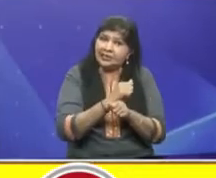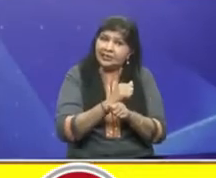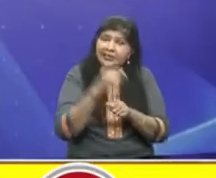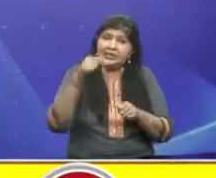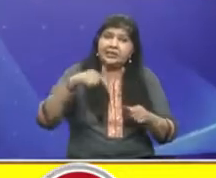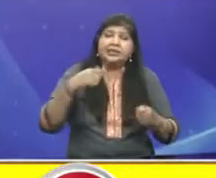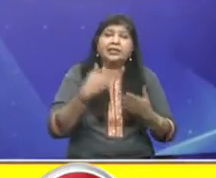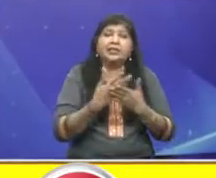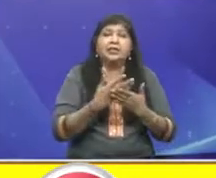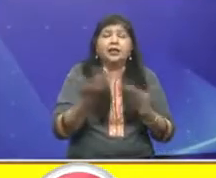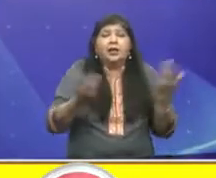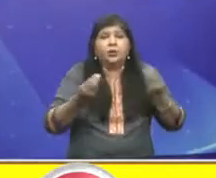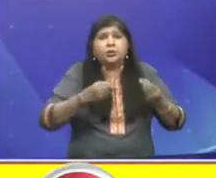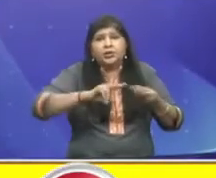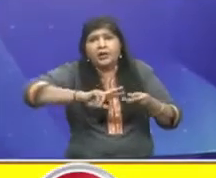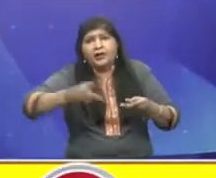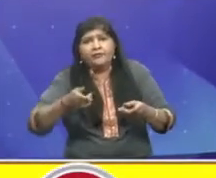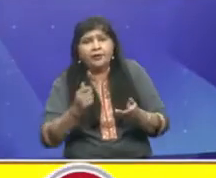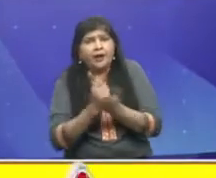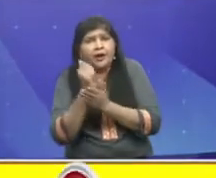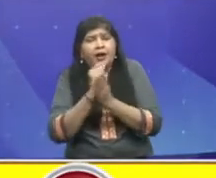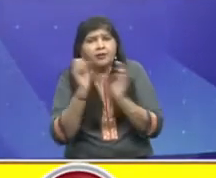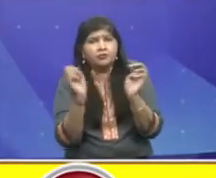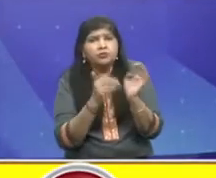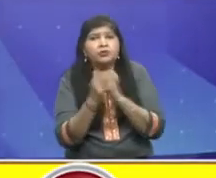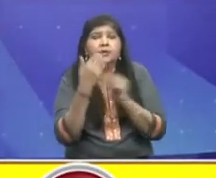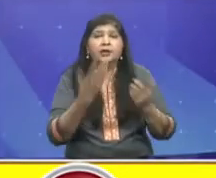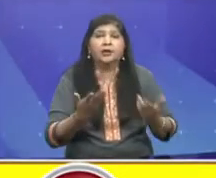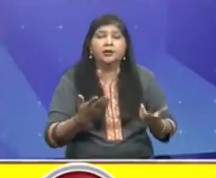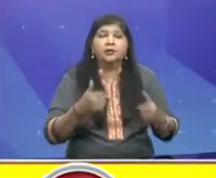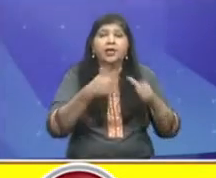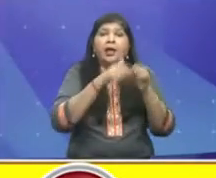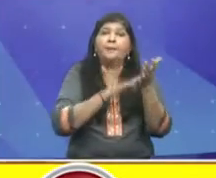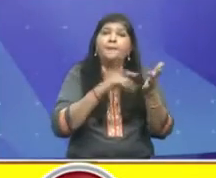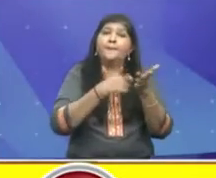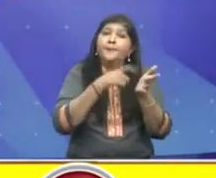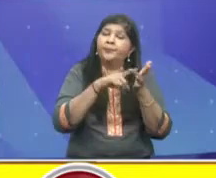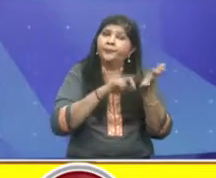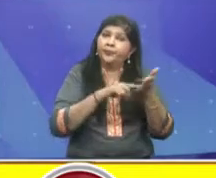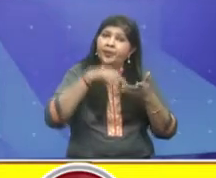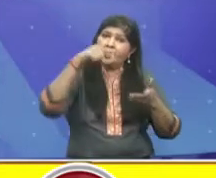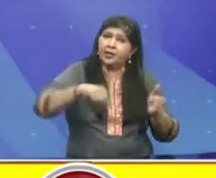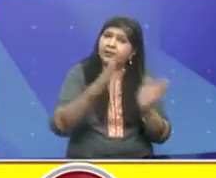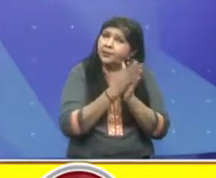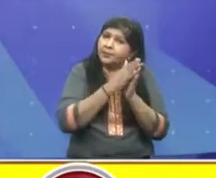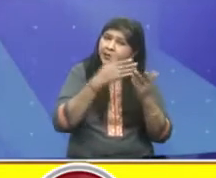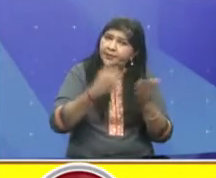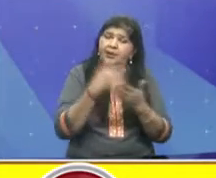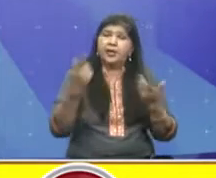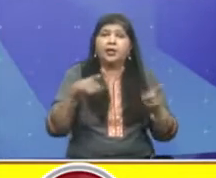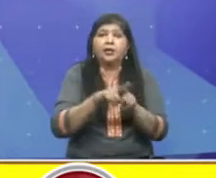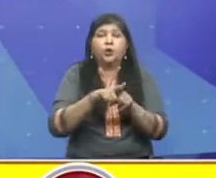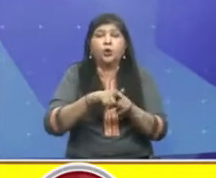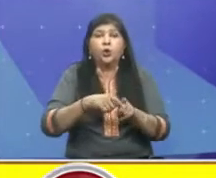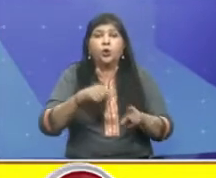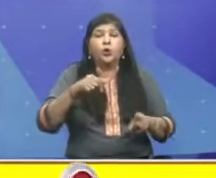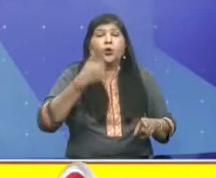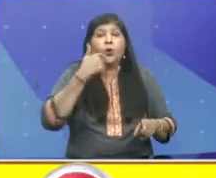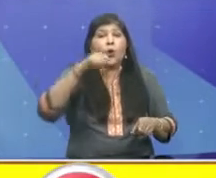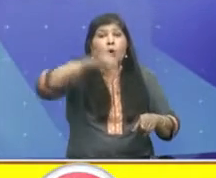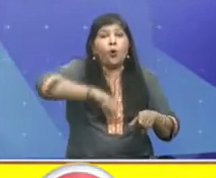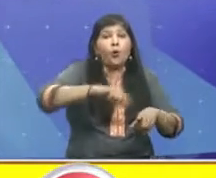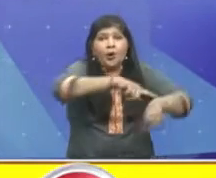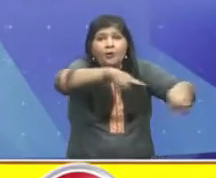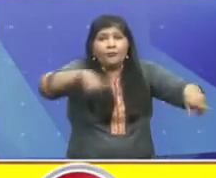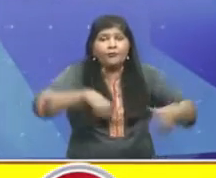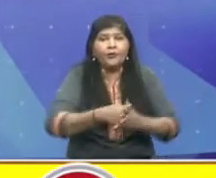ओएनजीसी भी कुछ अलग तरीके से अमृत महोत्सव मना रहा है। ओएनजीसी इन दिनों ऑयल फील्ड्स में अपने